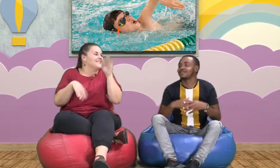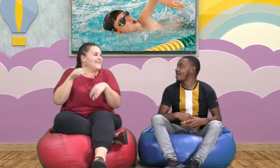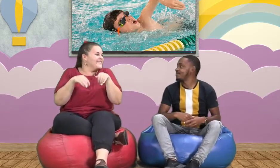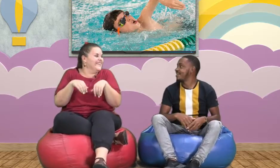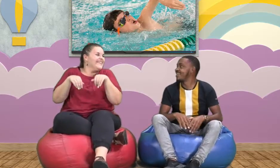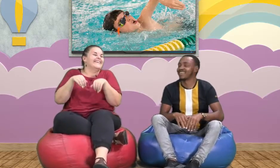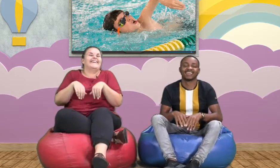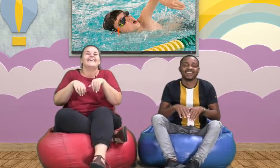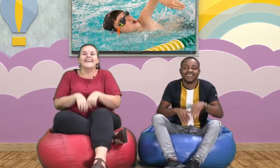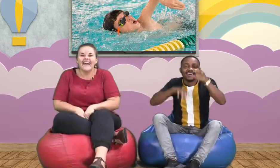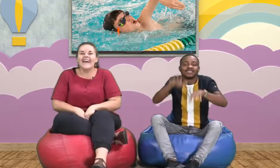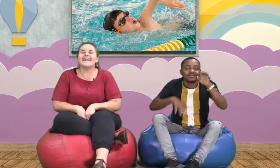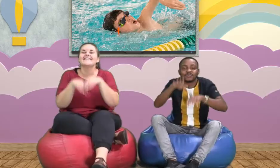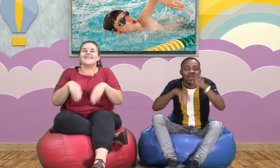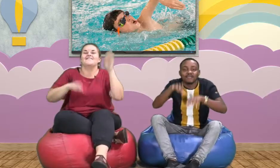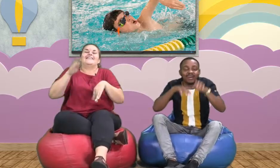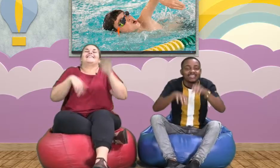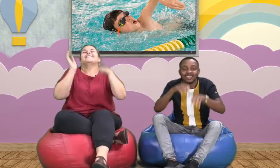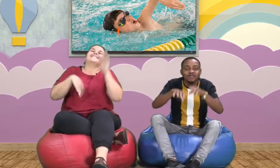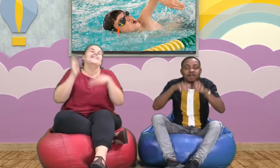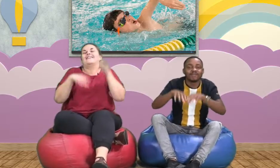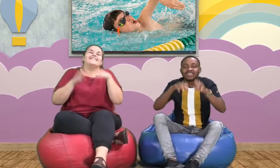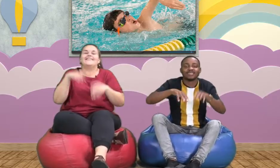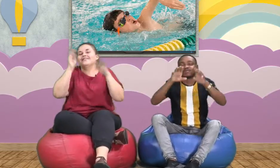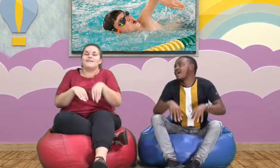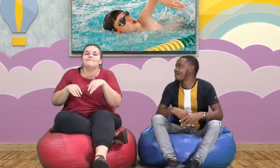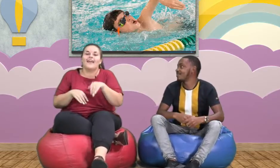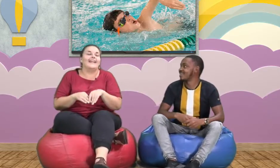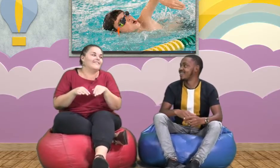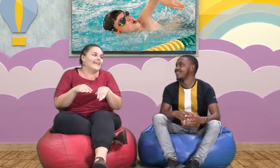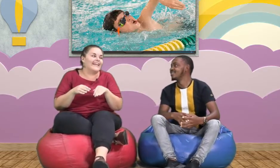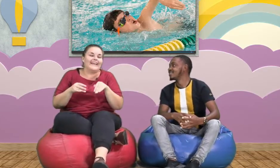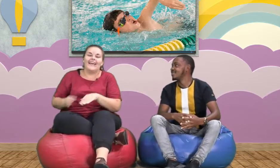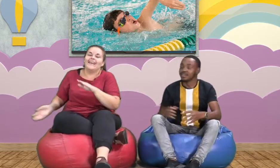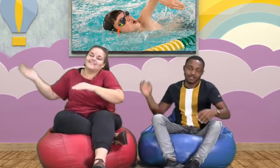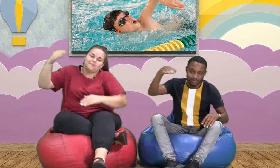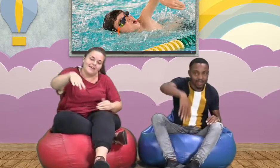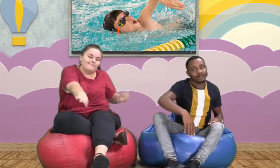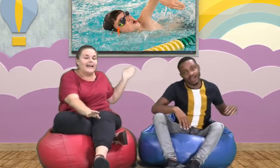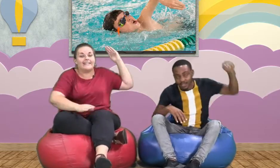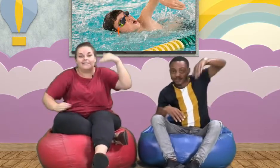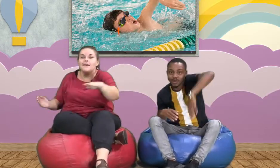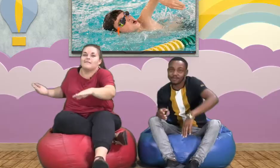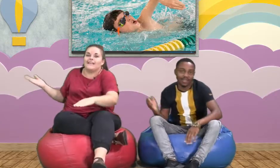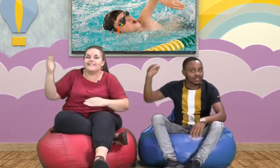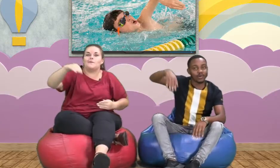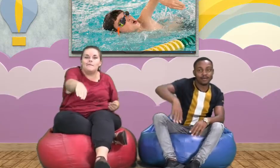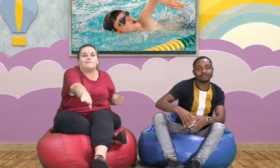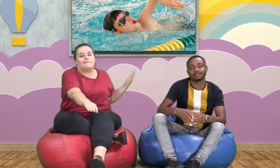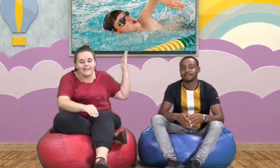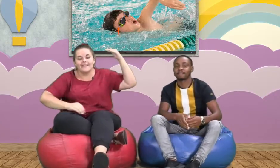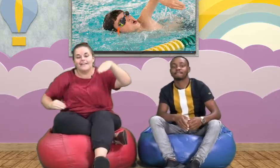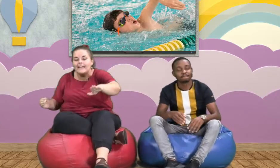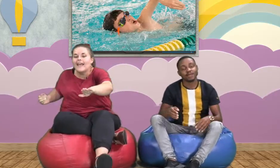Maricel, swem. En swem, Maricel, swem, Maricel, swem. En dan weer Jannie. En swem, Jannie, swem, Jannie,